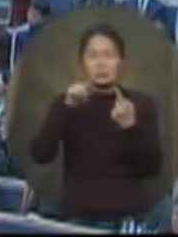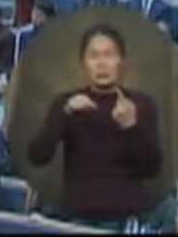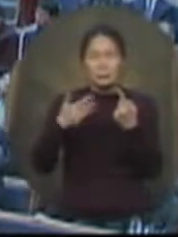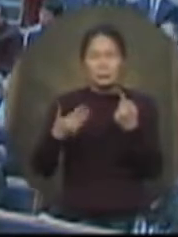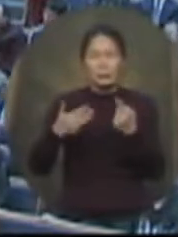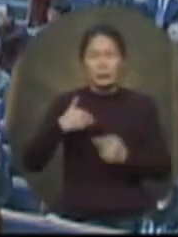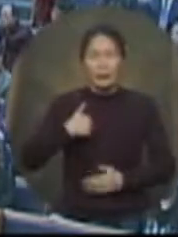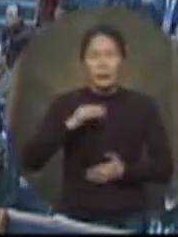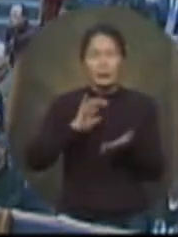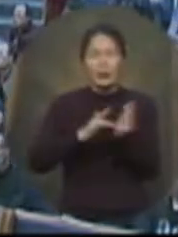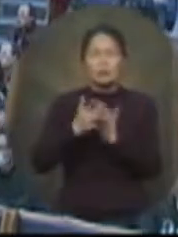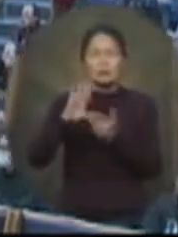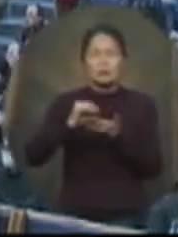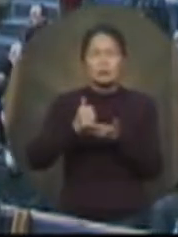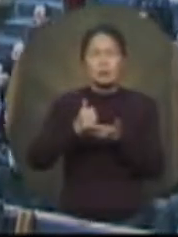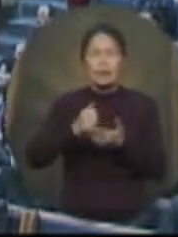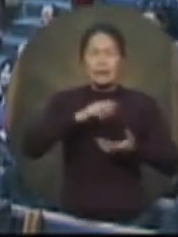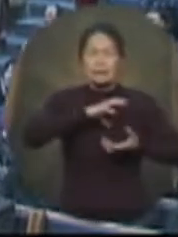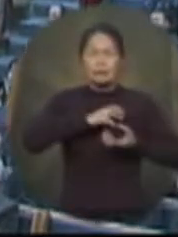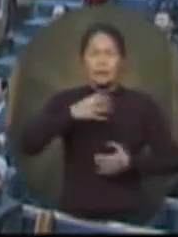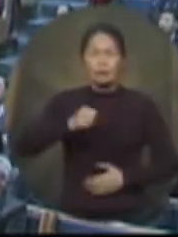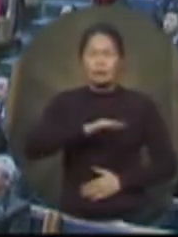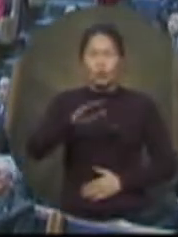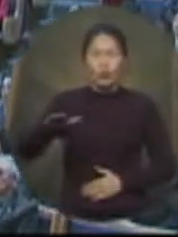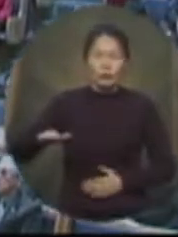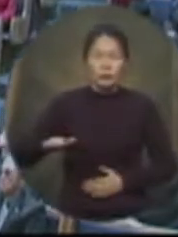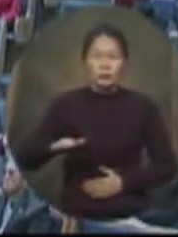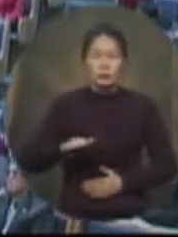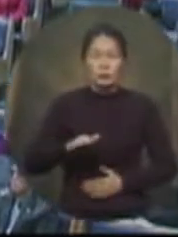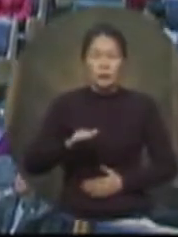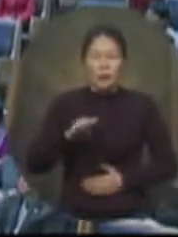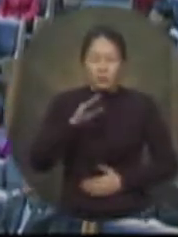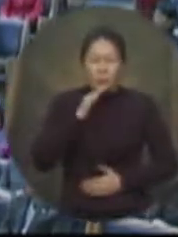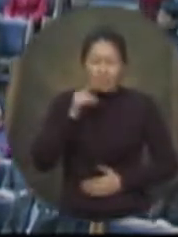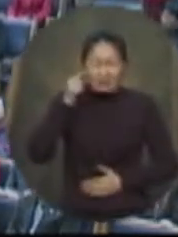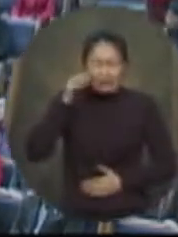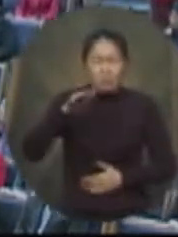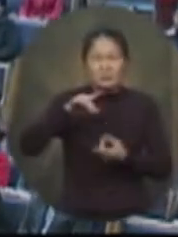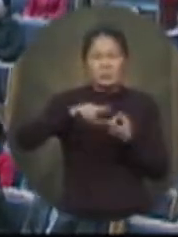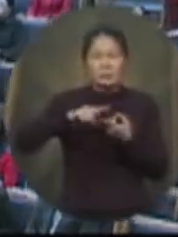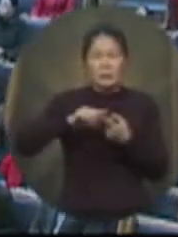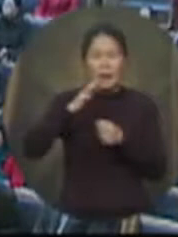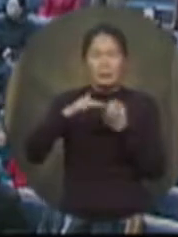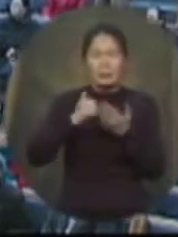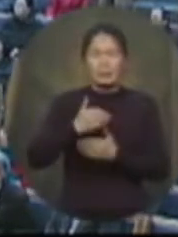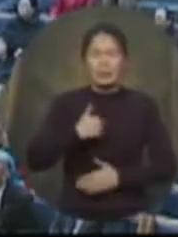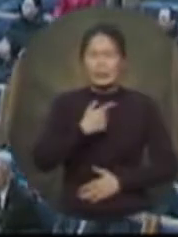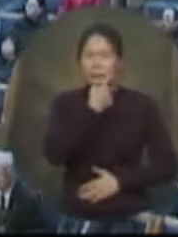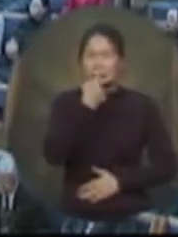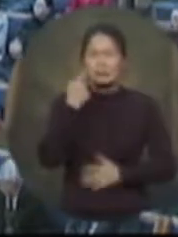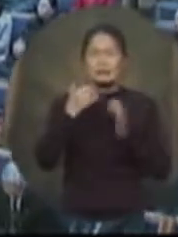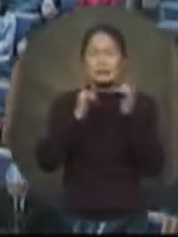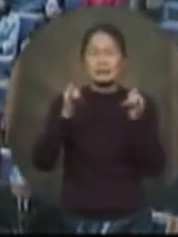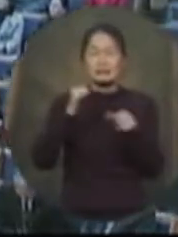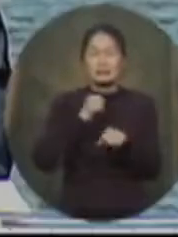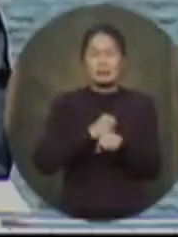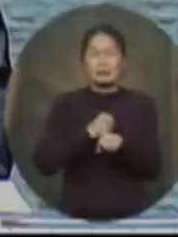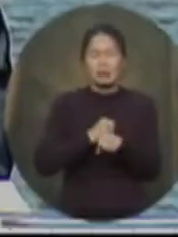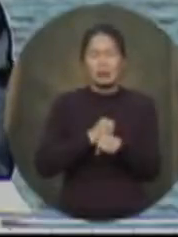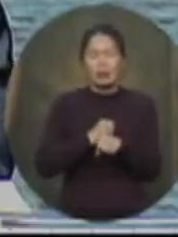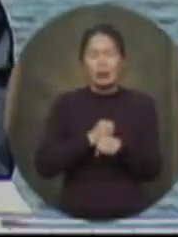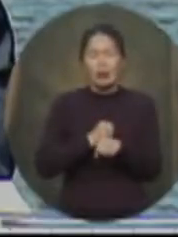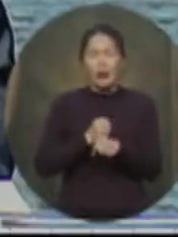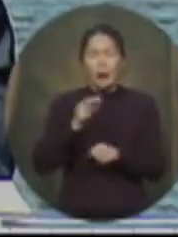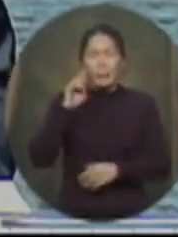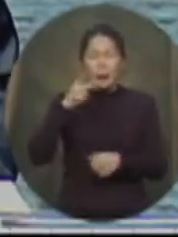심장으로 너희 무리를 얼마나 사모하는 g 하나님 인데 증인 이십니다 사도 바울은